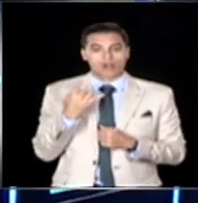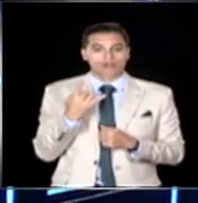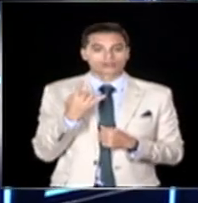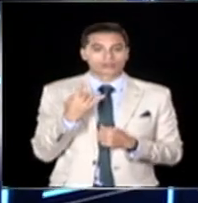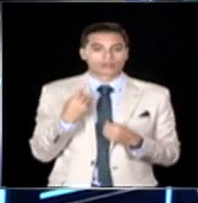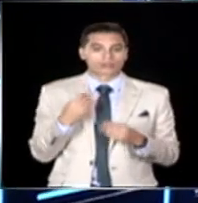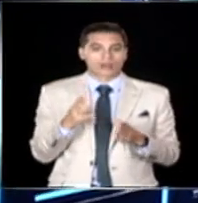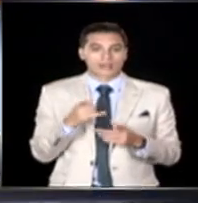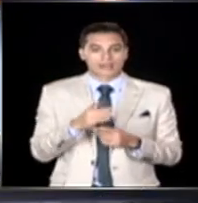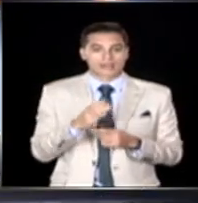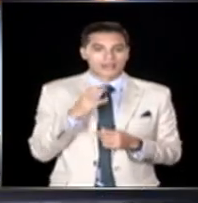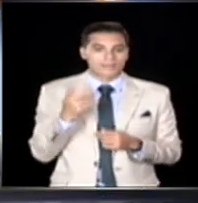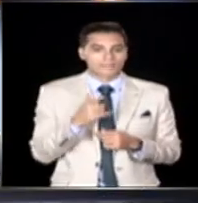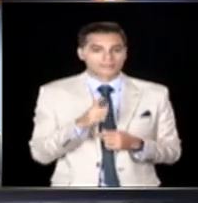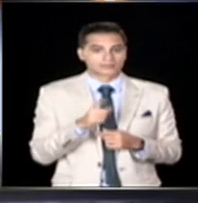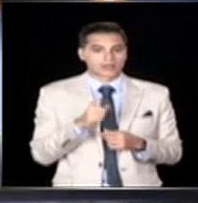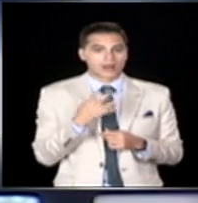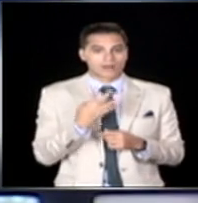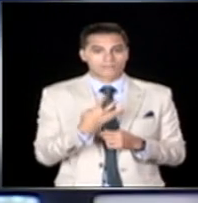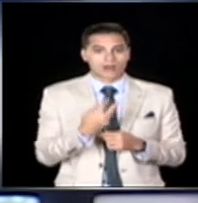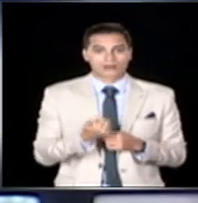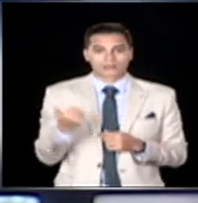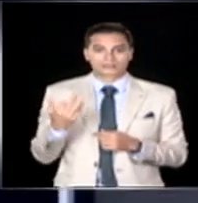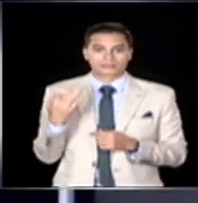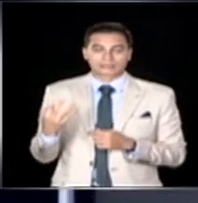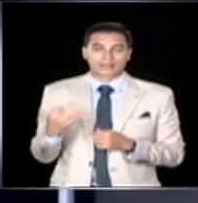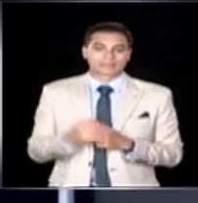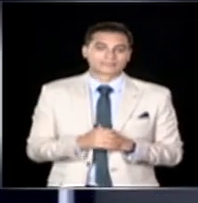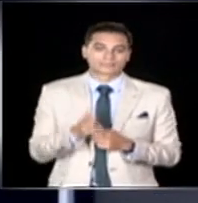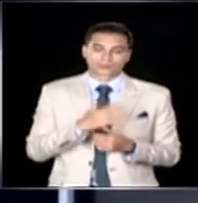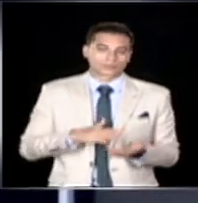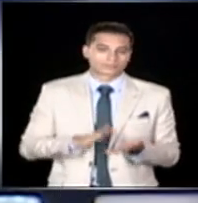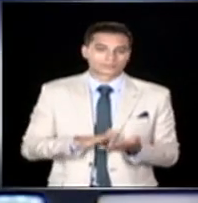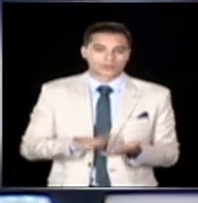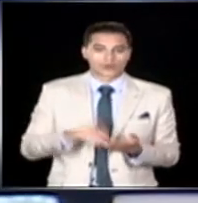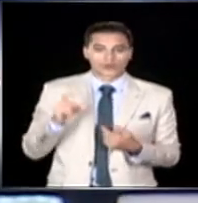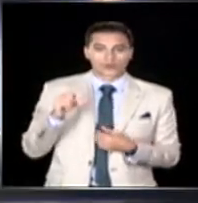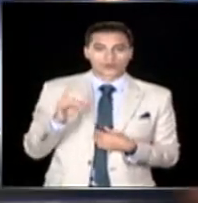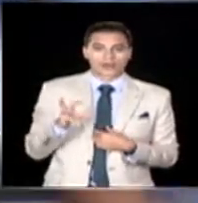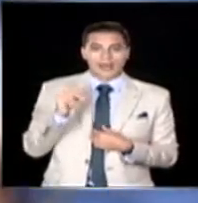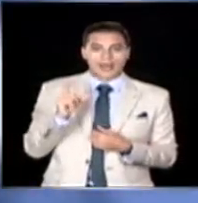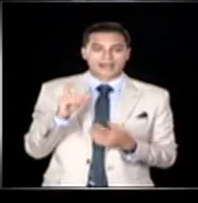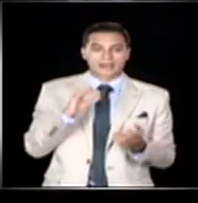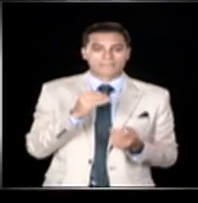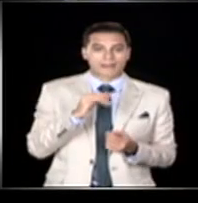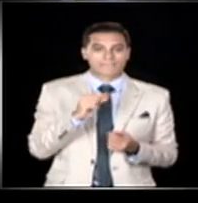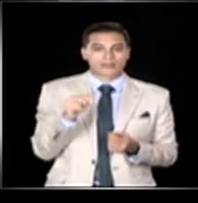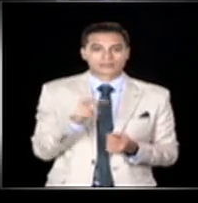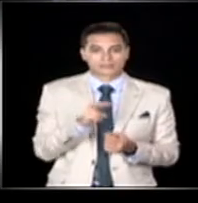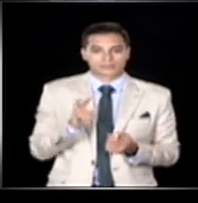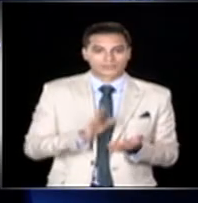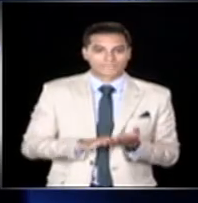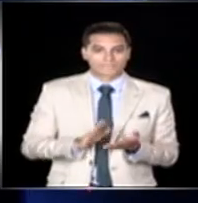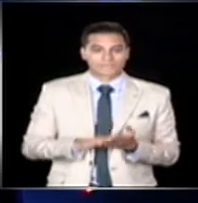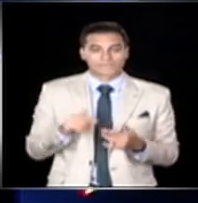شاوله. كم إجابة صح؟ 4. كم إجابة صح؟ 3. كلنا نحيي نورهان ومحمد فؤاد. محمد فؤاد